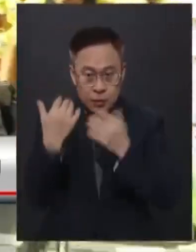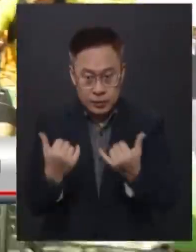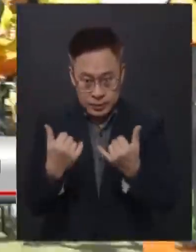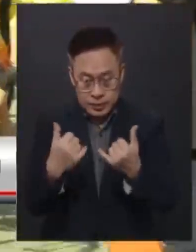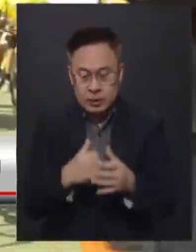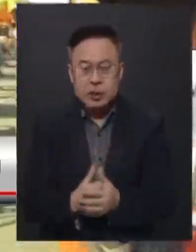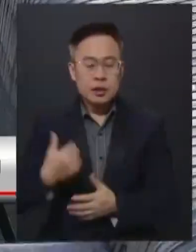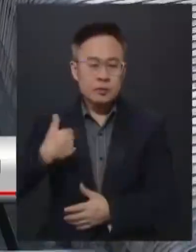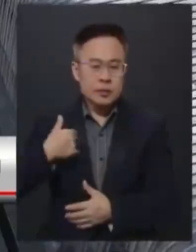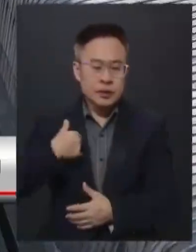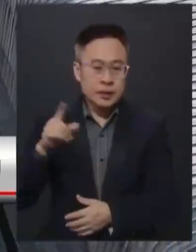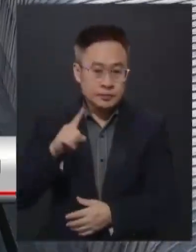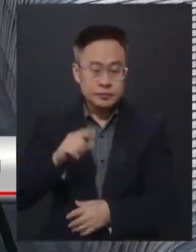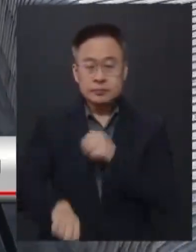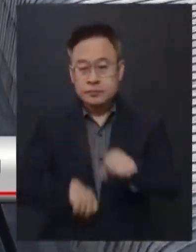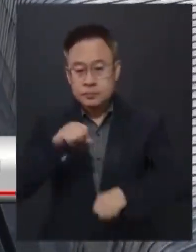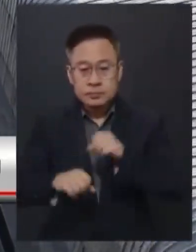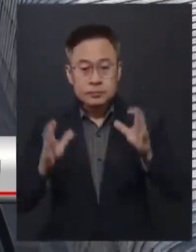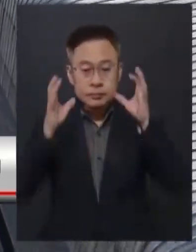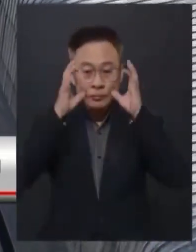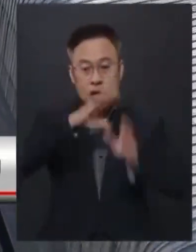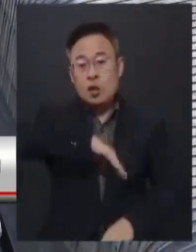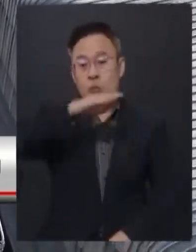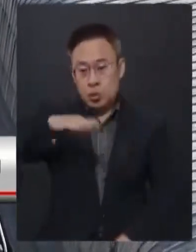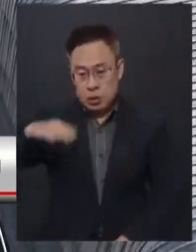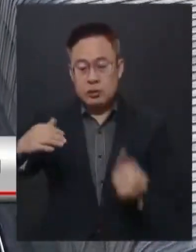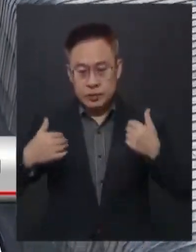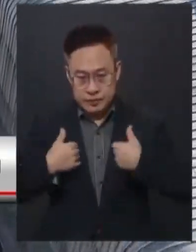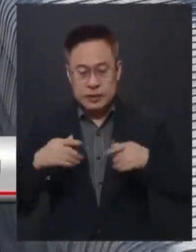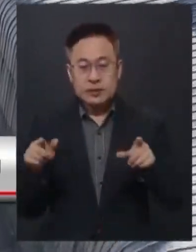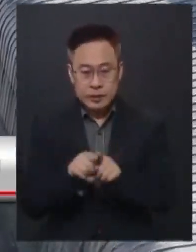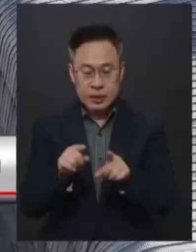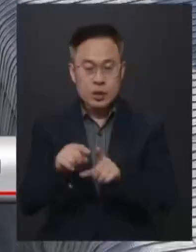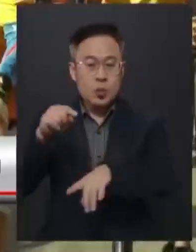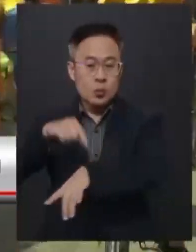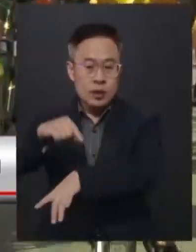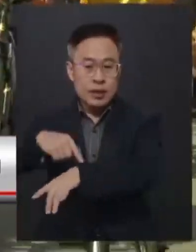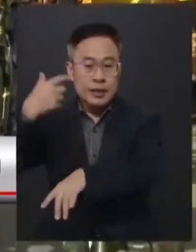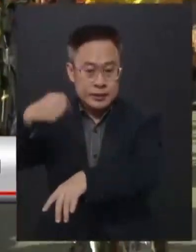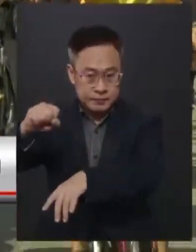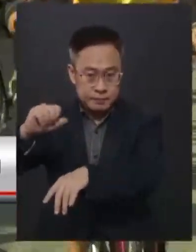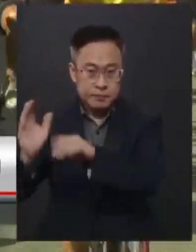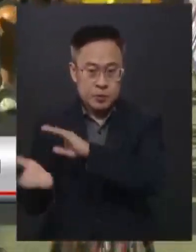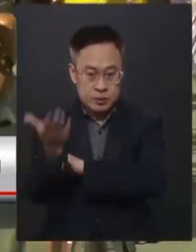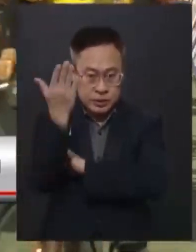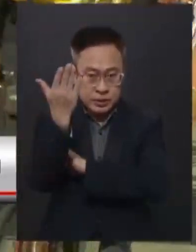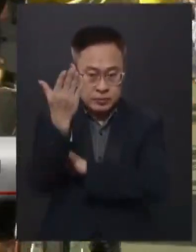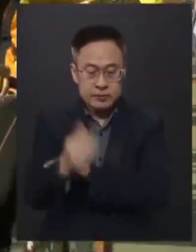จะมีการแข่งขันจักรยานประเภทเสือภูเขารายการอิลิมิเนเตอร์เริ่มต้นเวลา10โมงตรงค่ะ